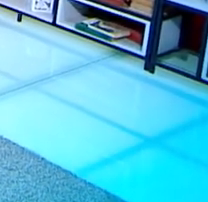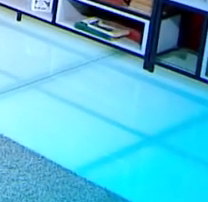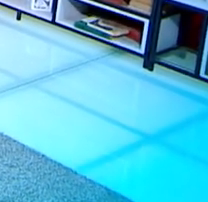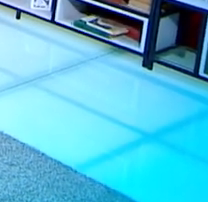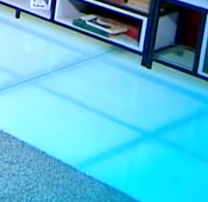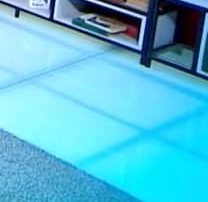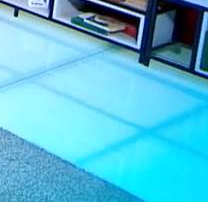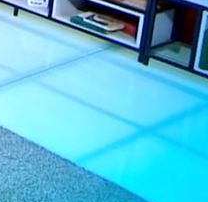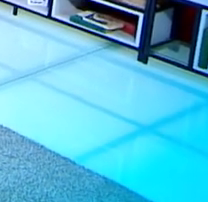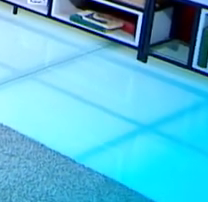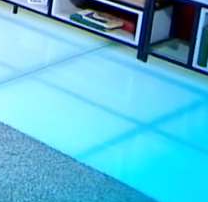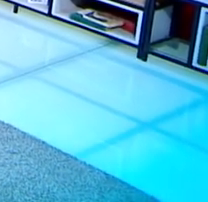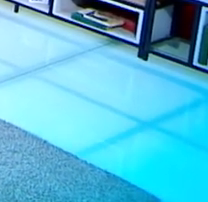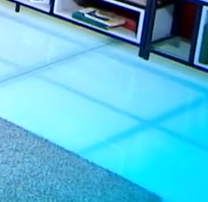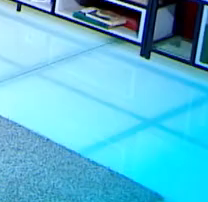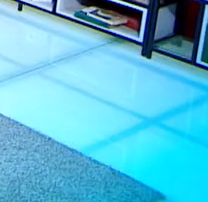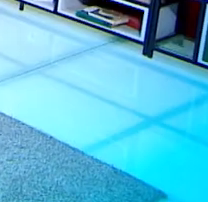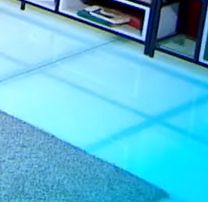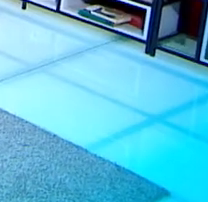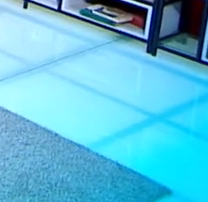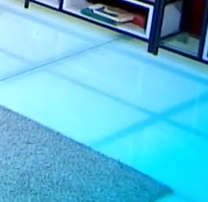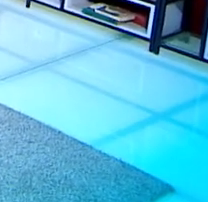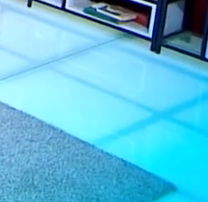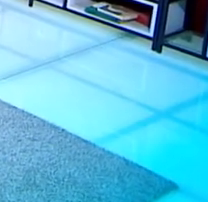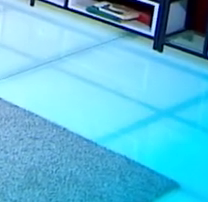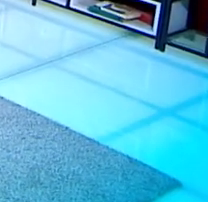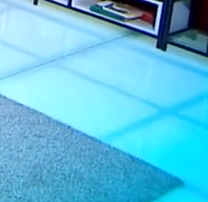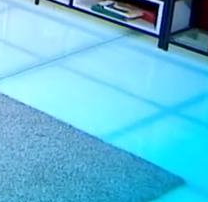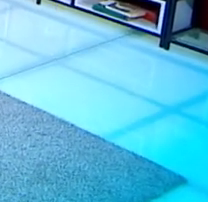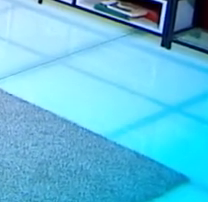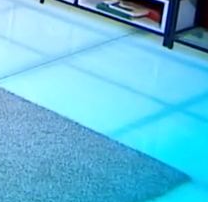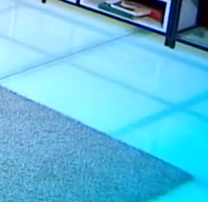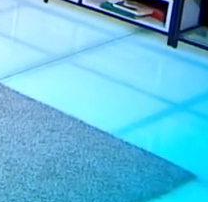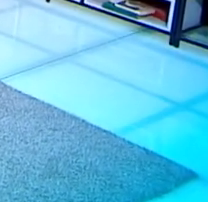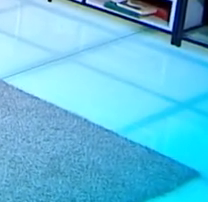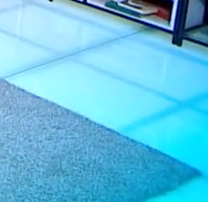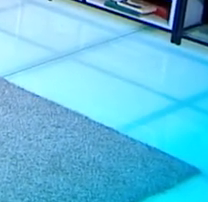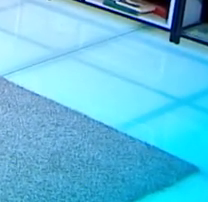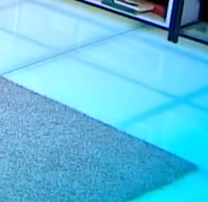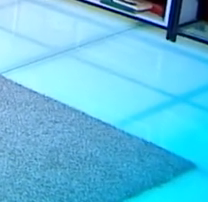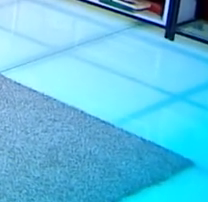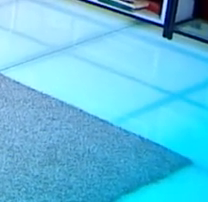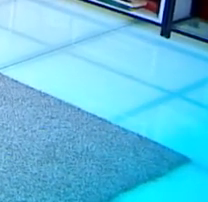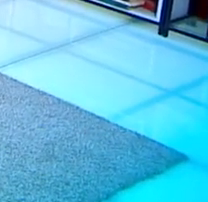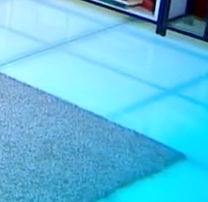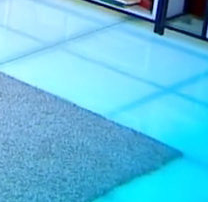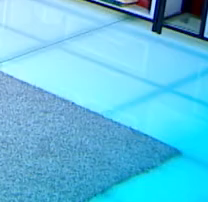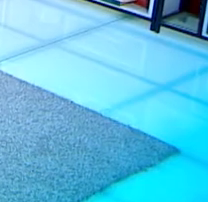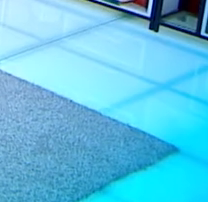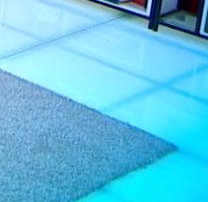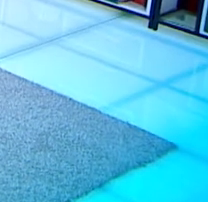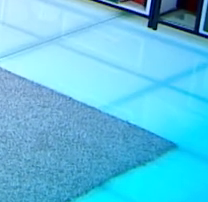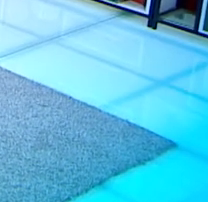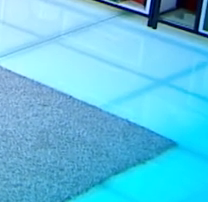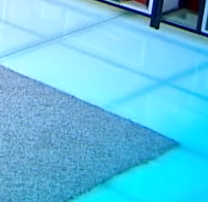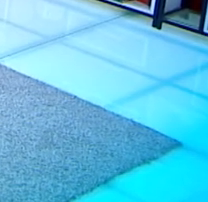წარმოვიდგენ როგორც 6 მე-6-ი. მაგრამ ახლა მე მე-4-ი მინდოდა. მაშ ეს არის 1 მდელი